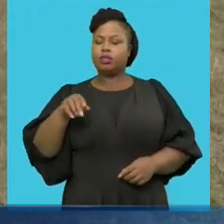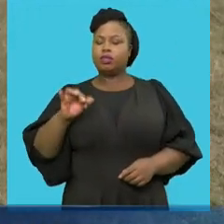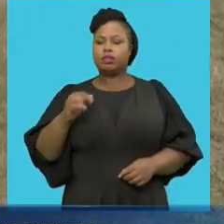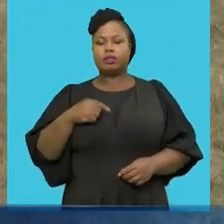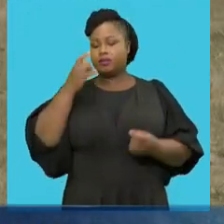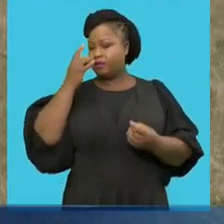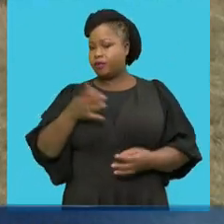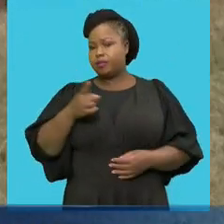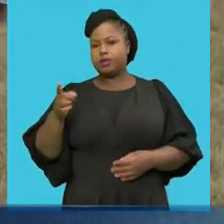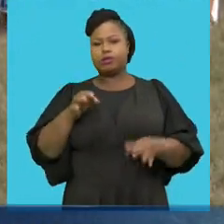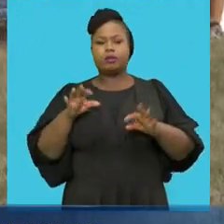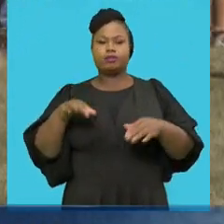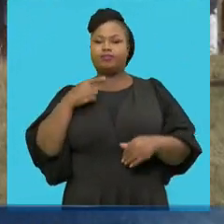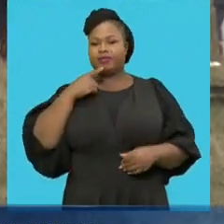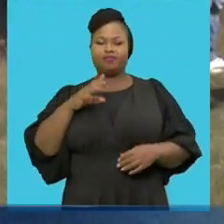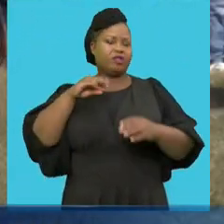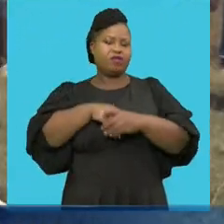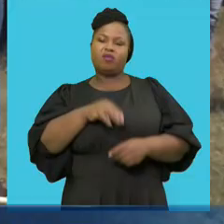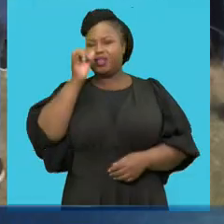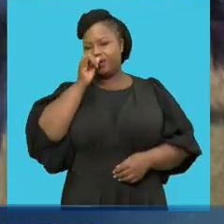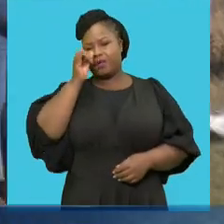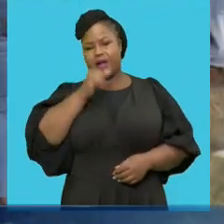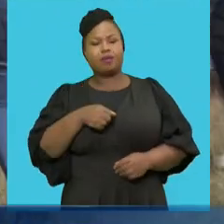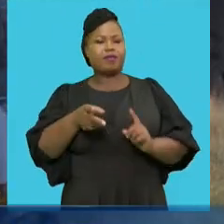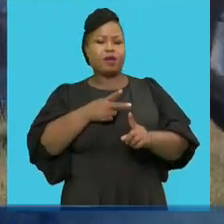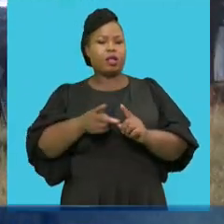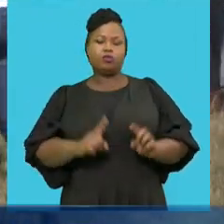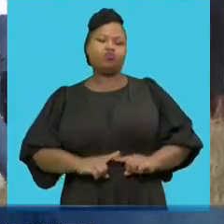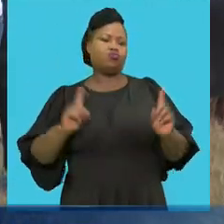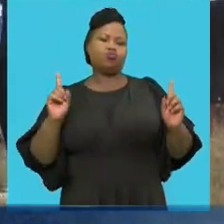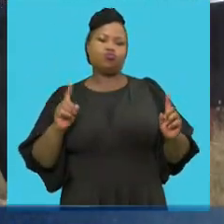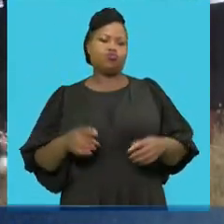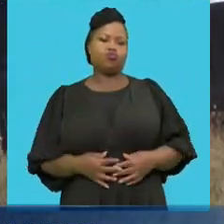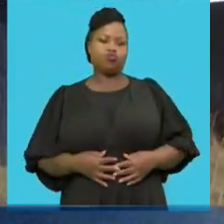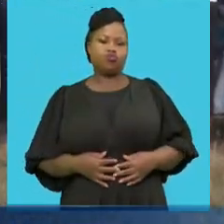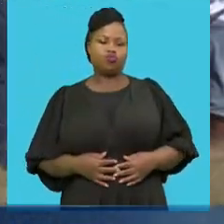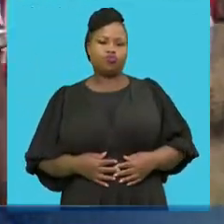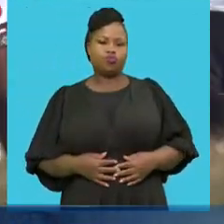aleli qembu ukuthi engazibandakanyi kwezigameko zodlame kanjalo nokuphehla